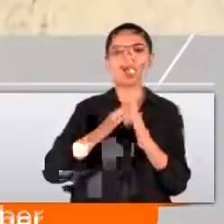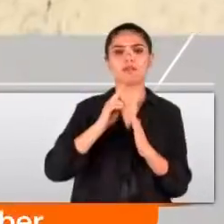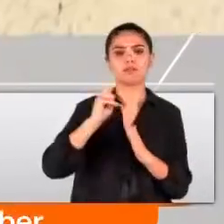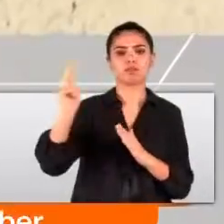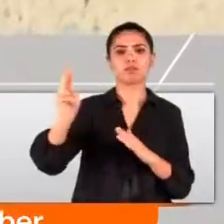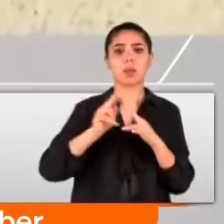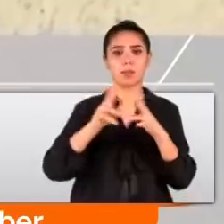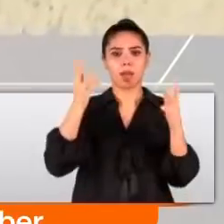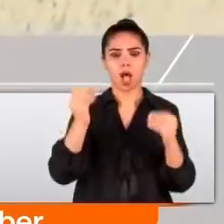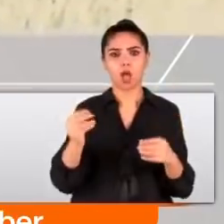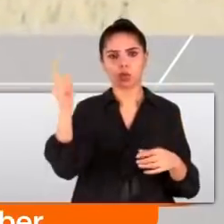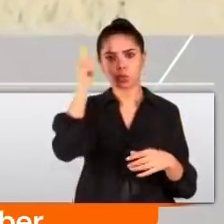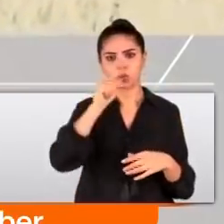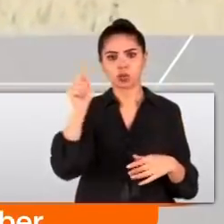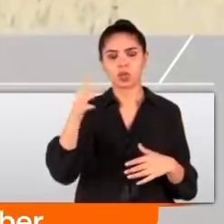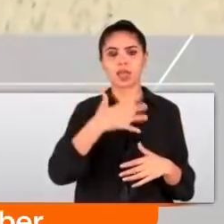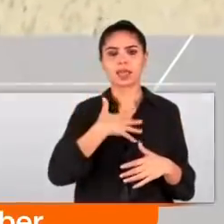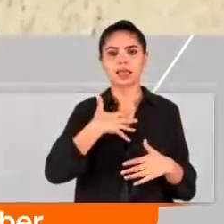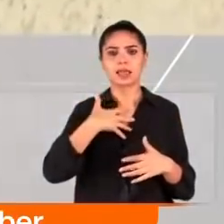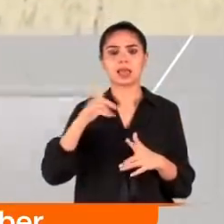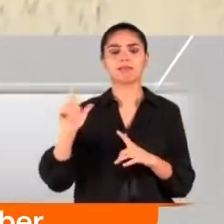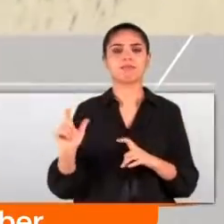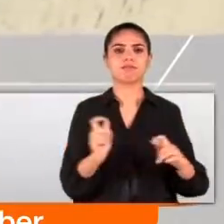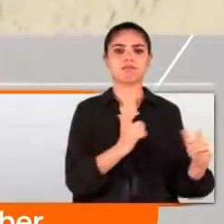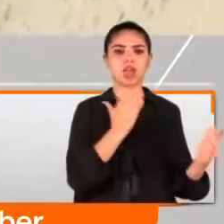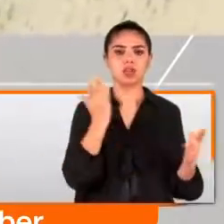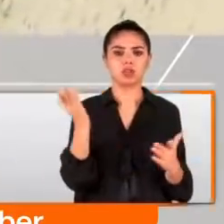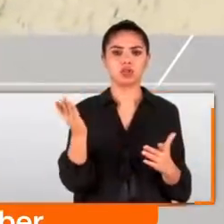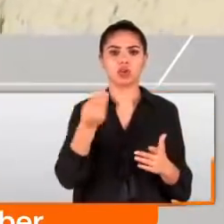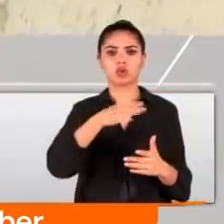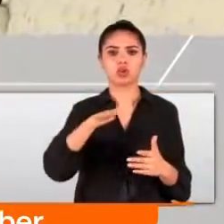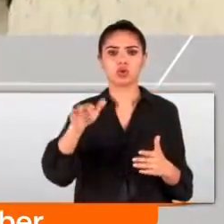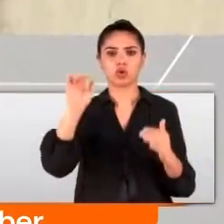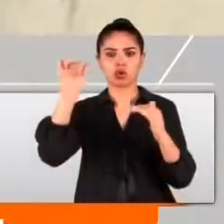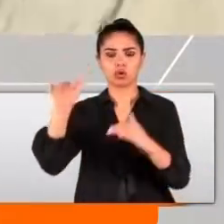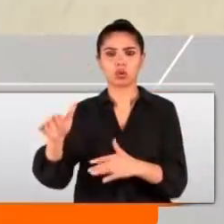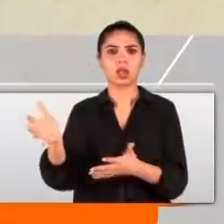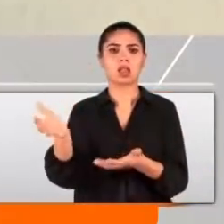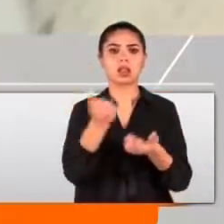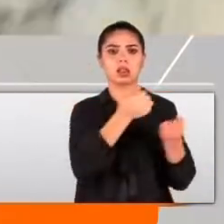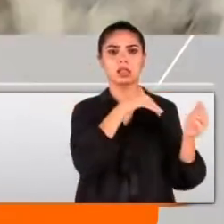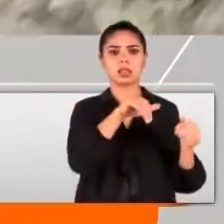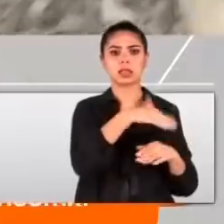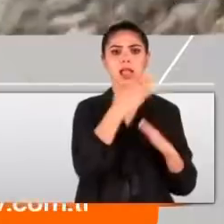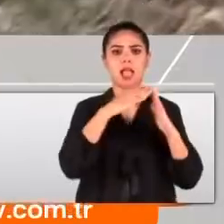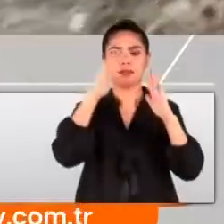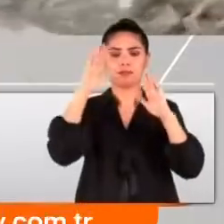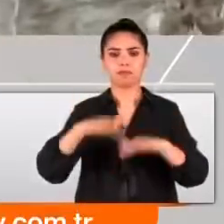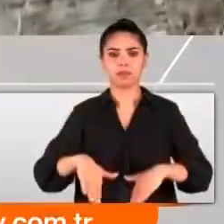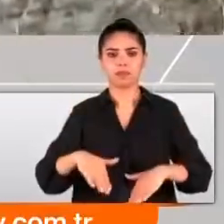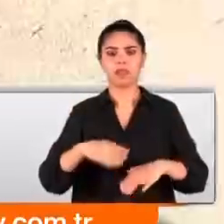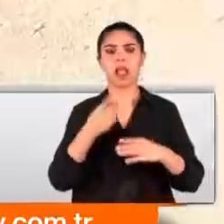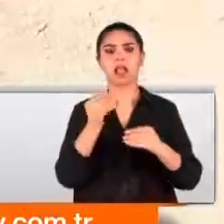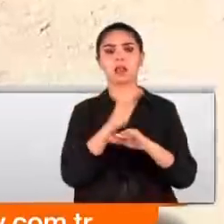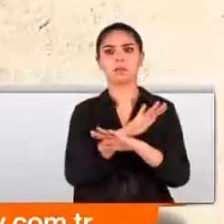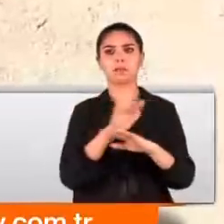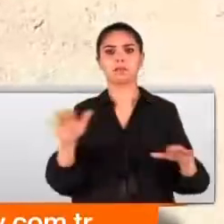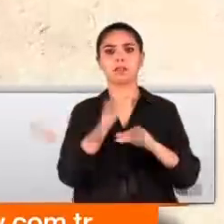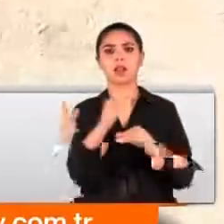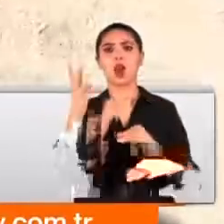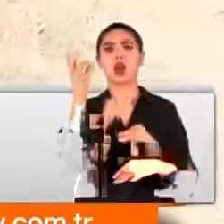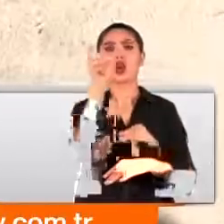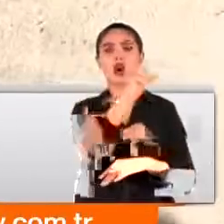Çatlaklar oluştuğundan dolayı kendini buradan tahliye ettiler. Çocuklar gelip aldı gittiler. Ev yıkılıyor, ev harap oldu zaten. 4 ay